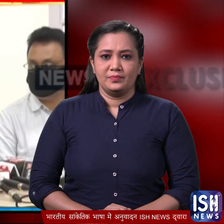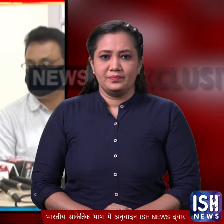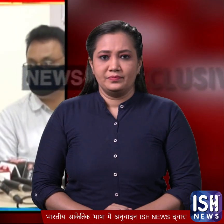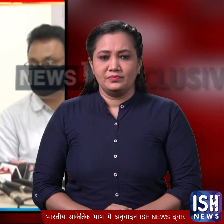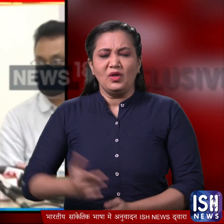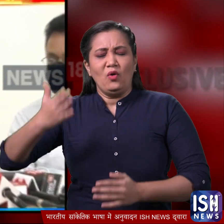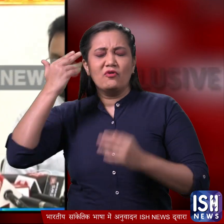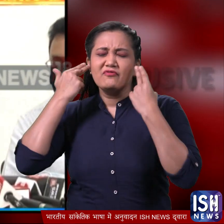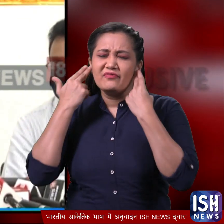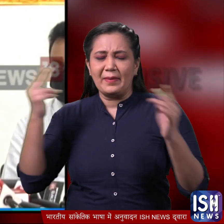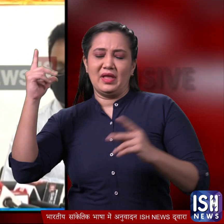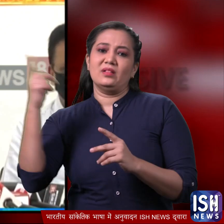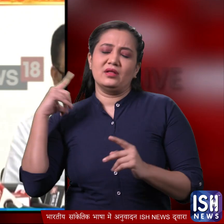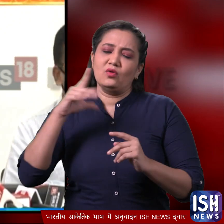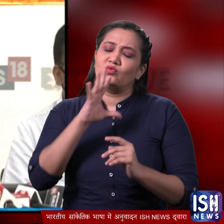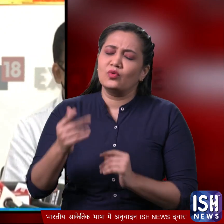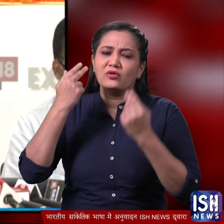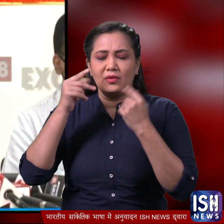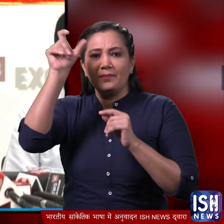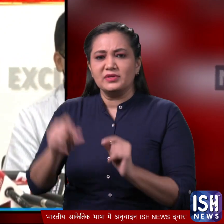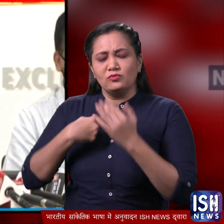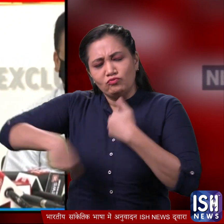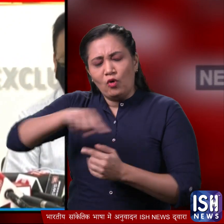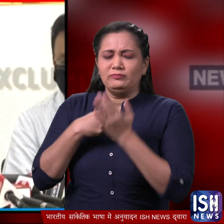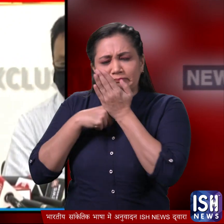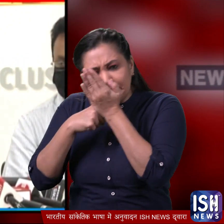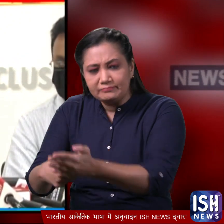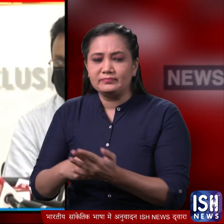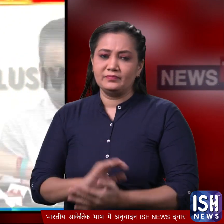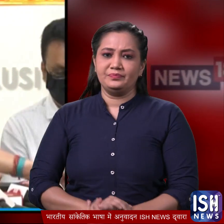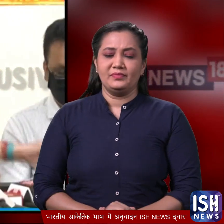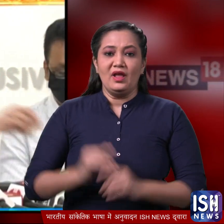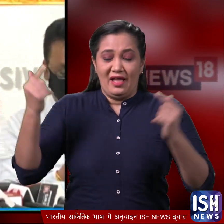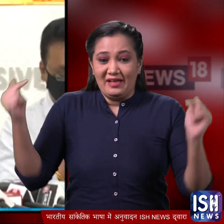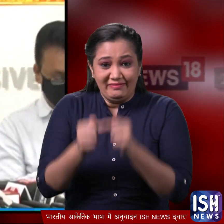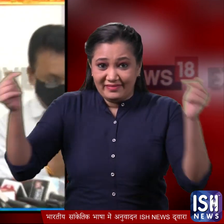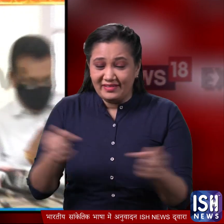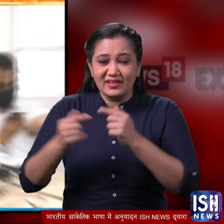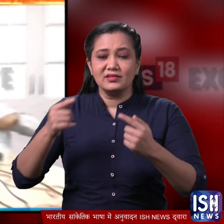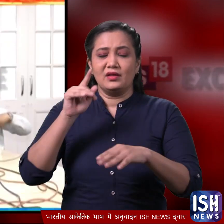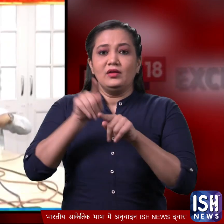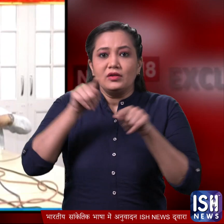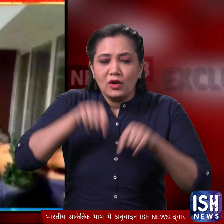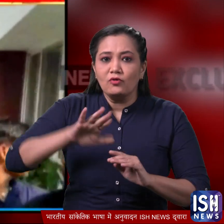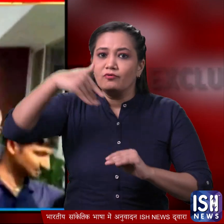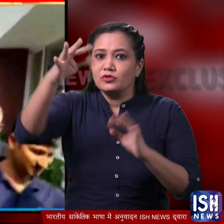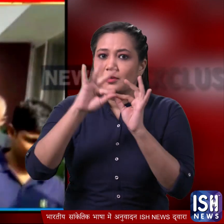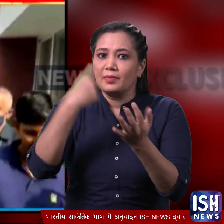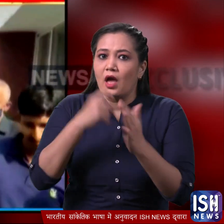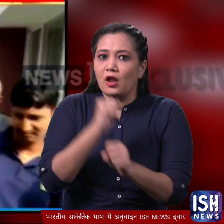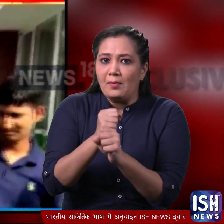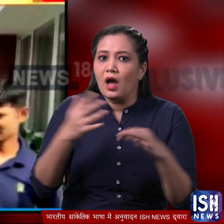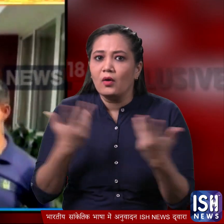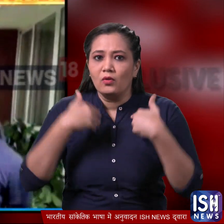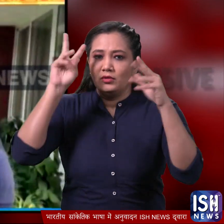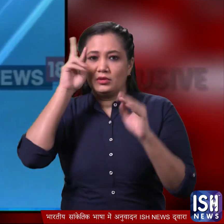बहुत वयोवृद्ध नेता हैं, इस देश की राजनीति में सब उनका सम्मान करते हैं। इस झगड़े से बिहार में महागठबंधन का भविष्य खत्म